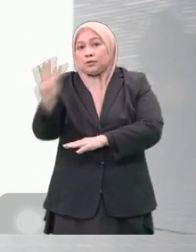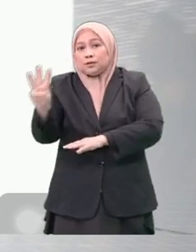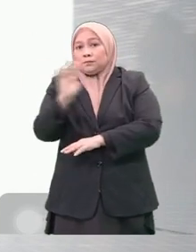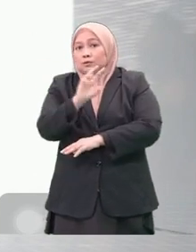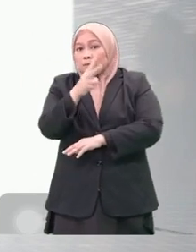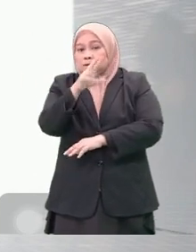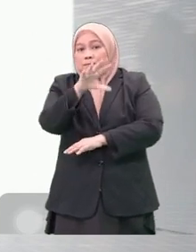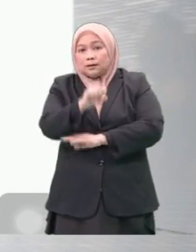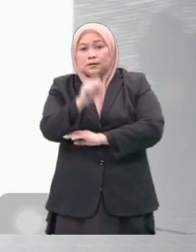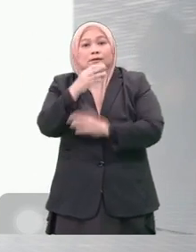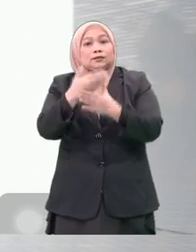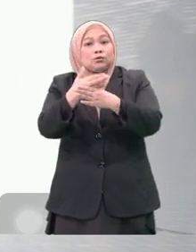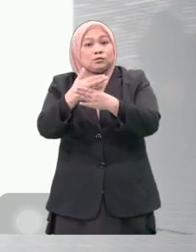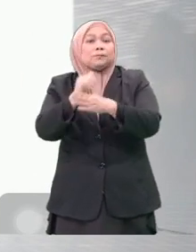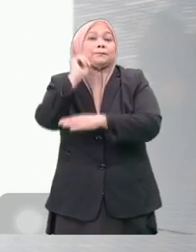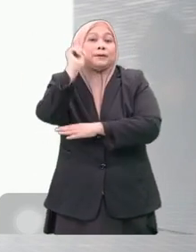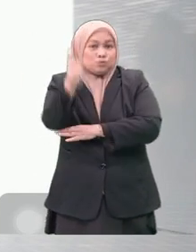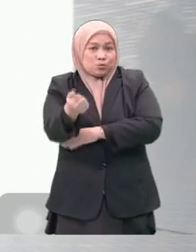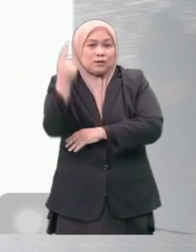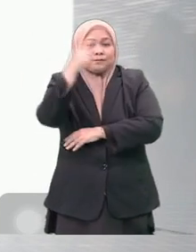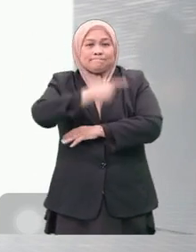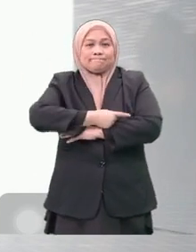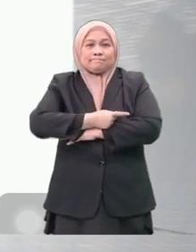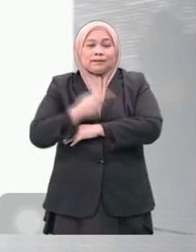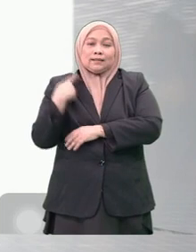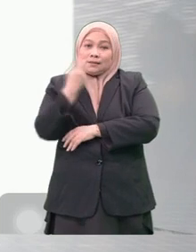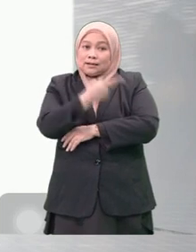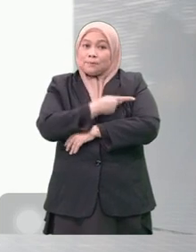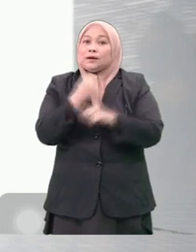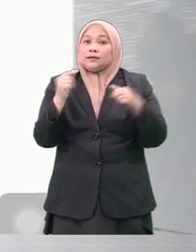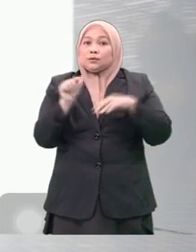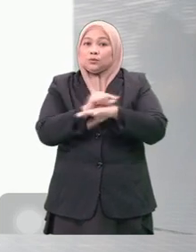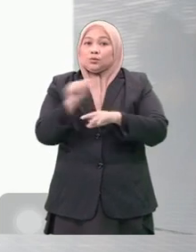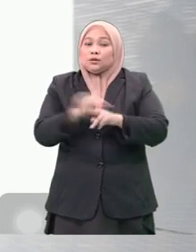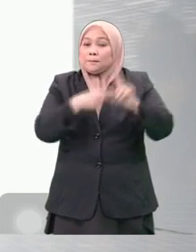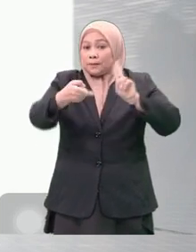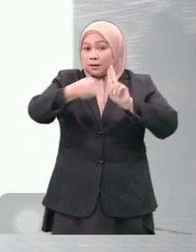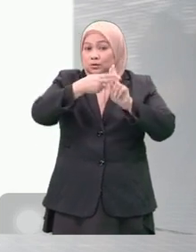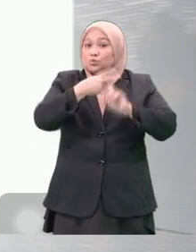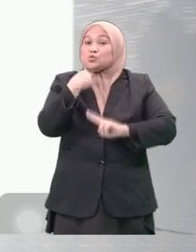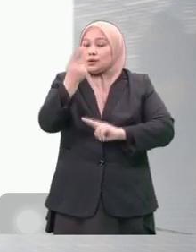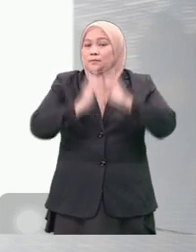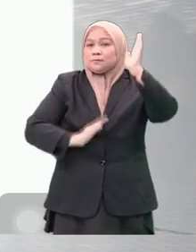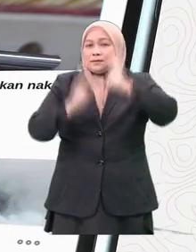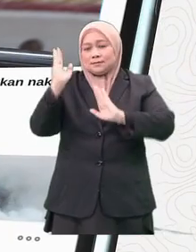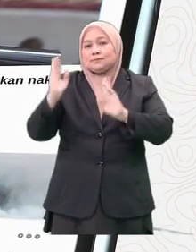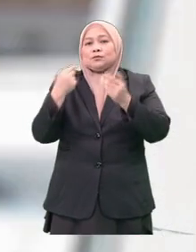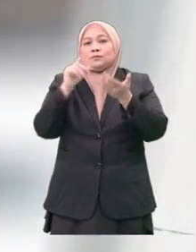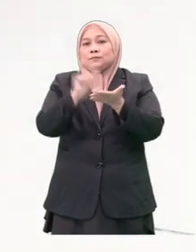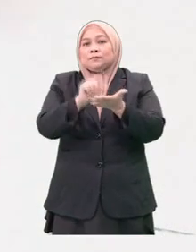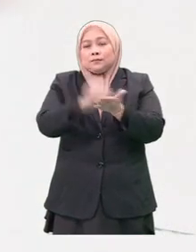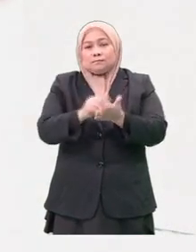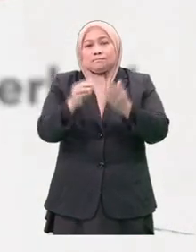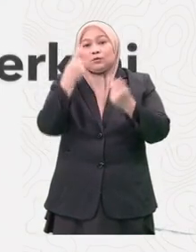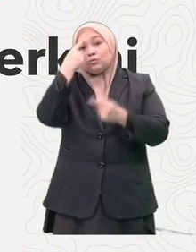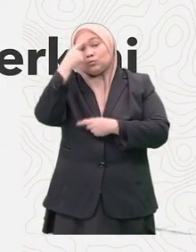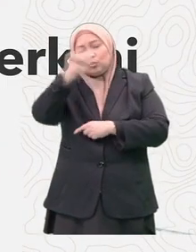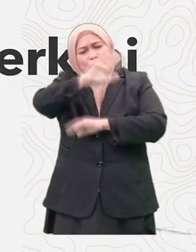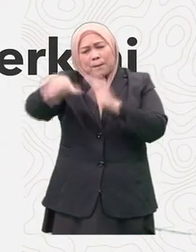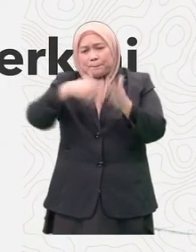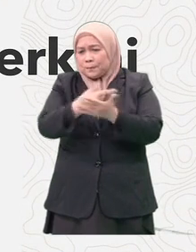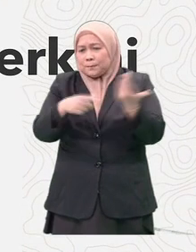keputusan difungsikan pada keesokan harinya kami juga menggunakan tanda pagar Indonesia di media sosial bagi mengikuti